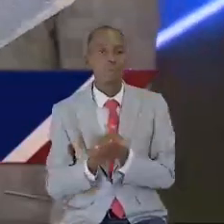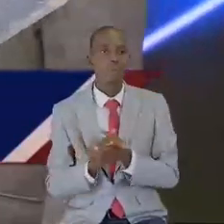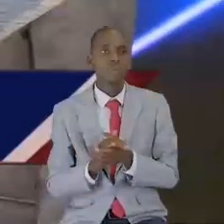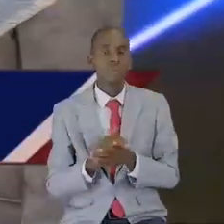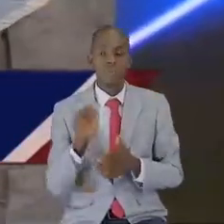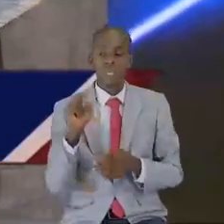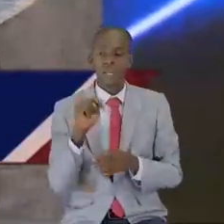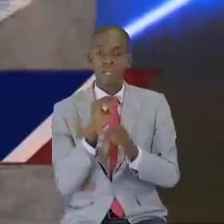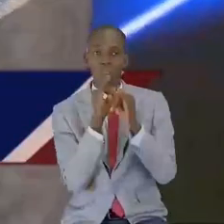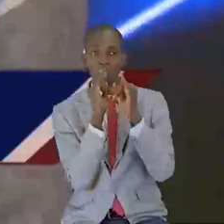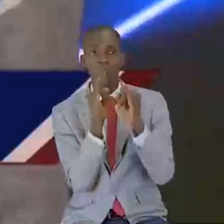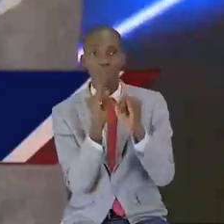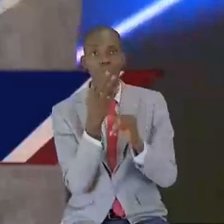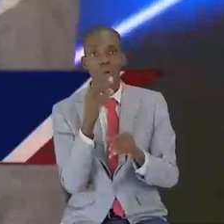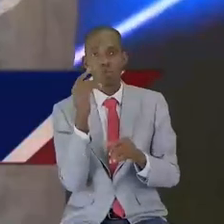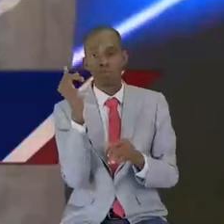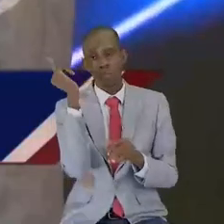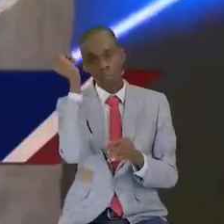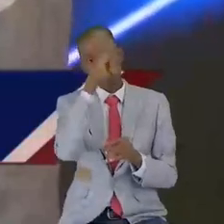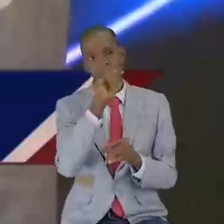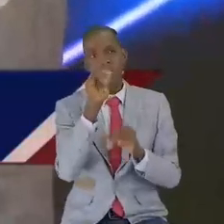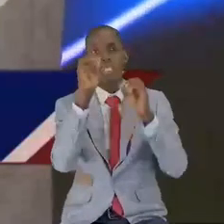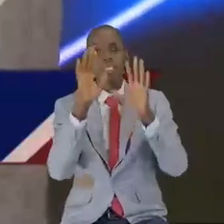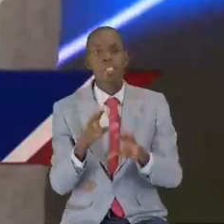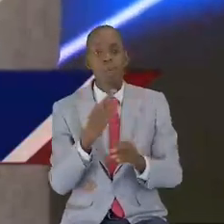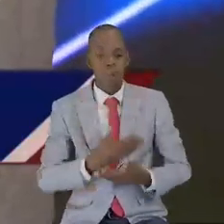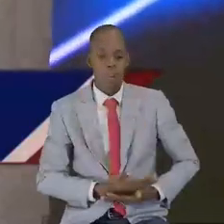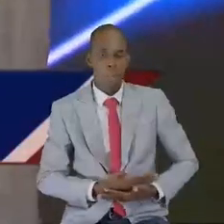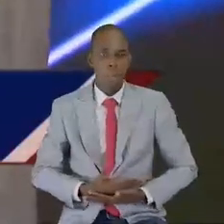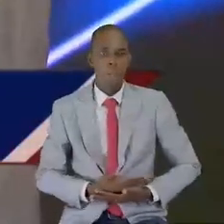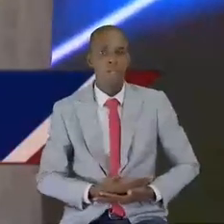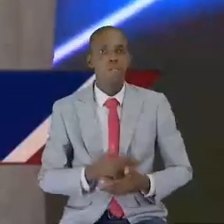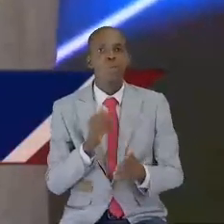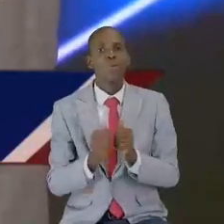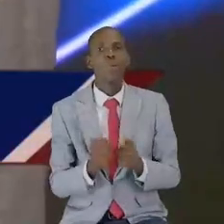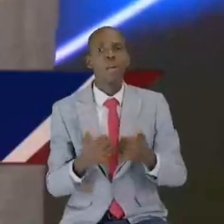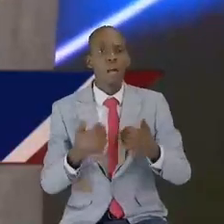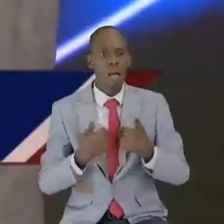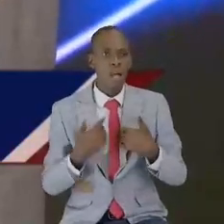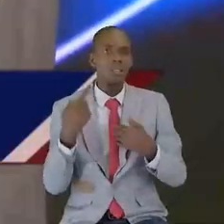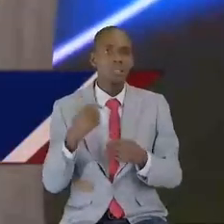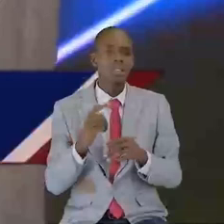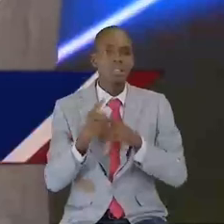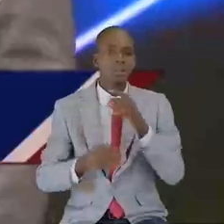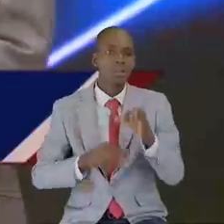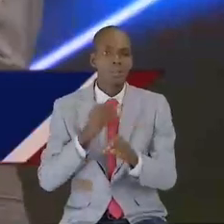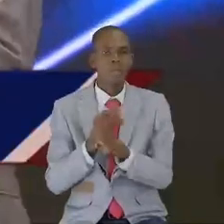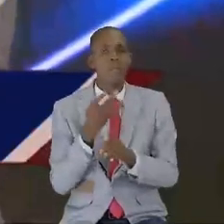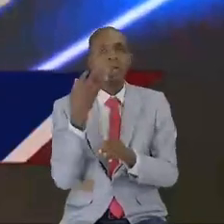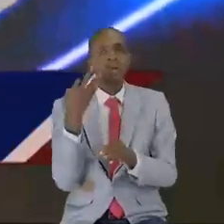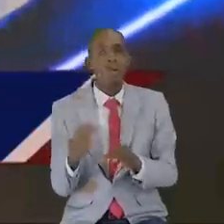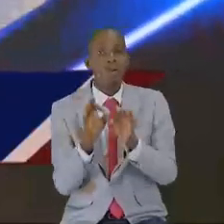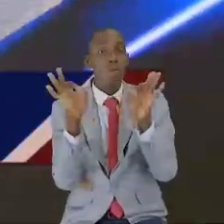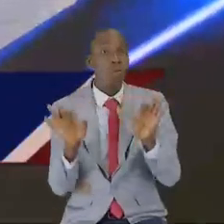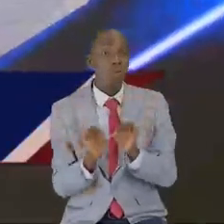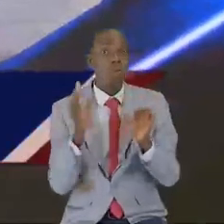des insensés, le maître des ignorants, parce que tu as dans la loi la règle de la science et